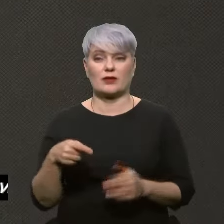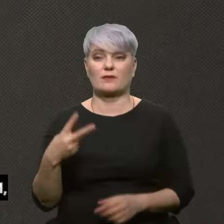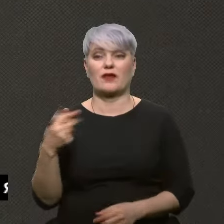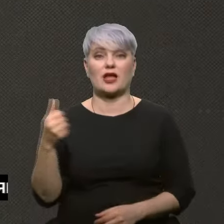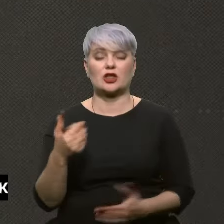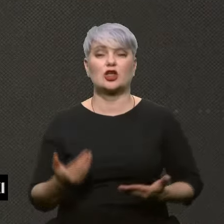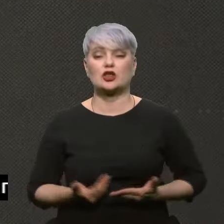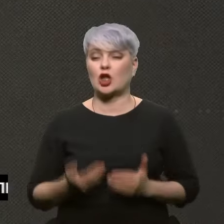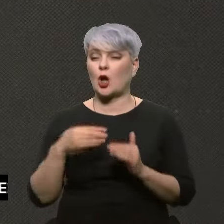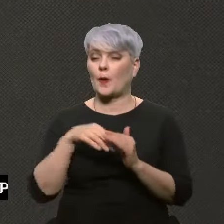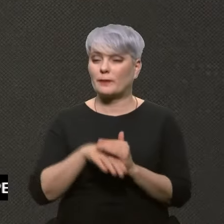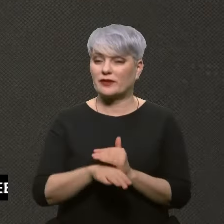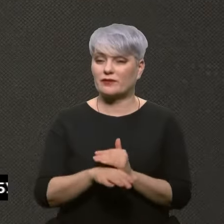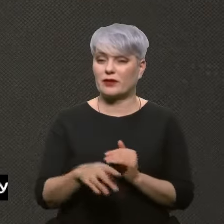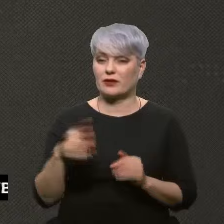підвалі.